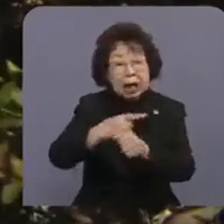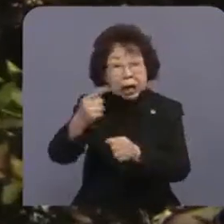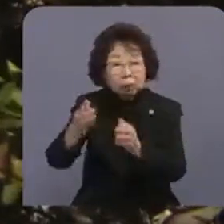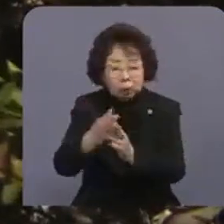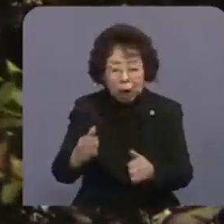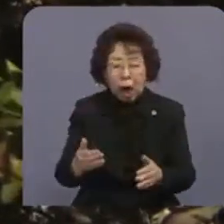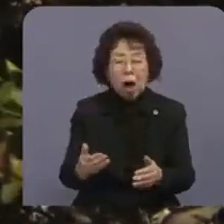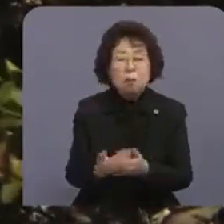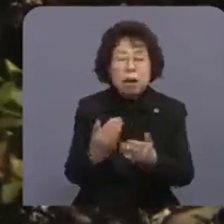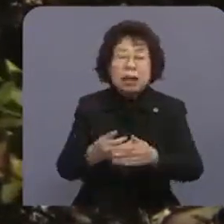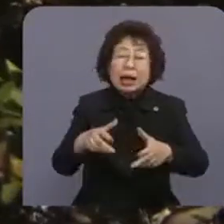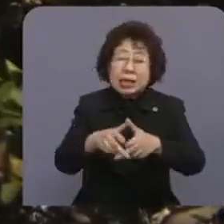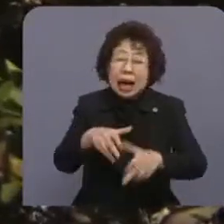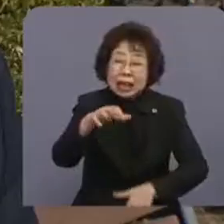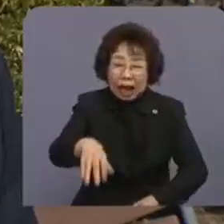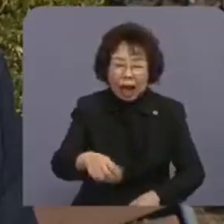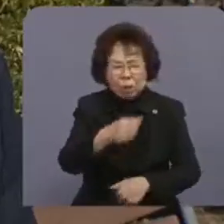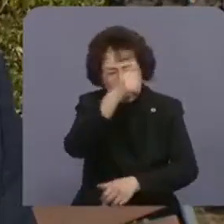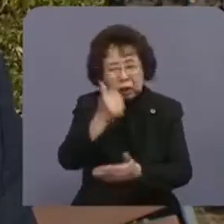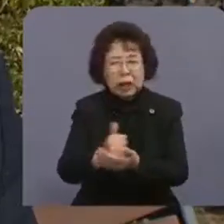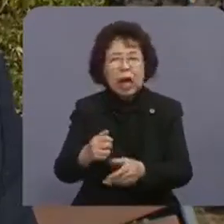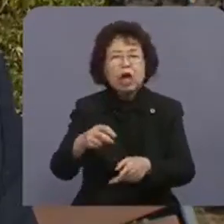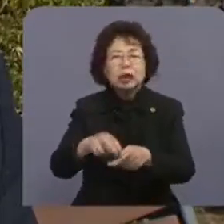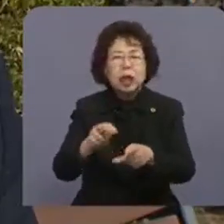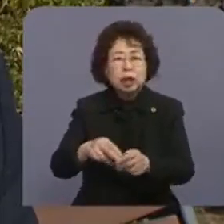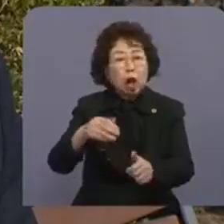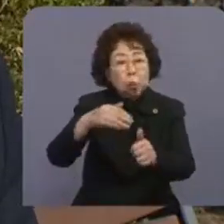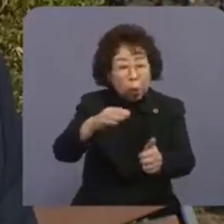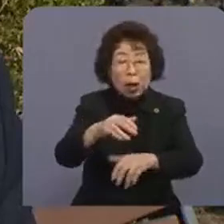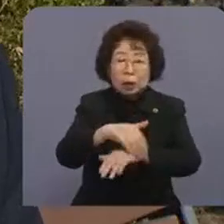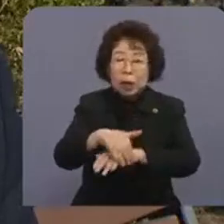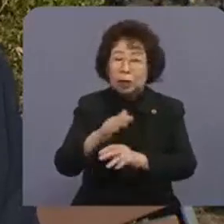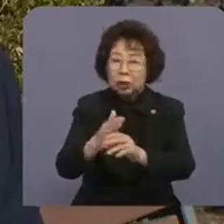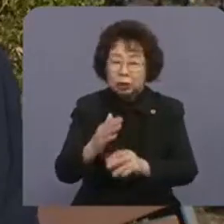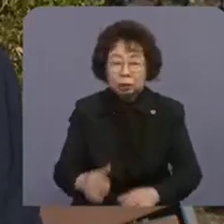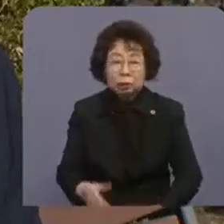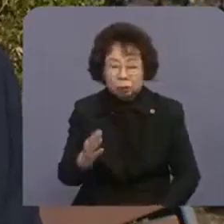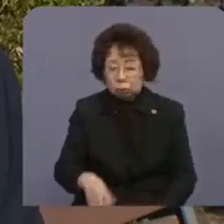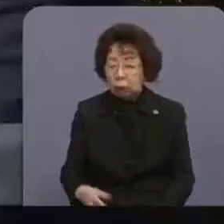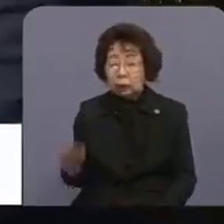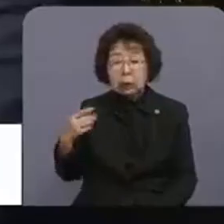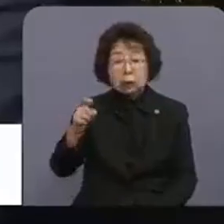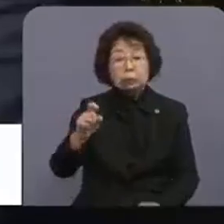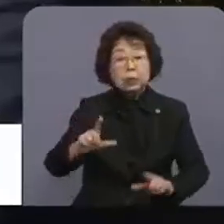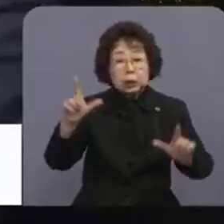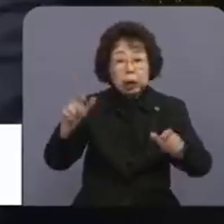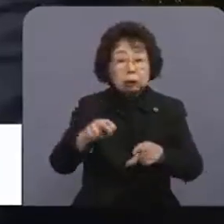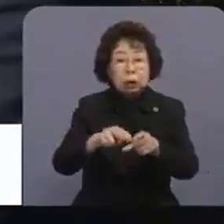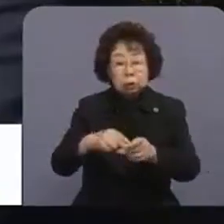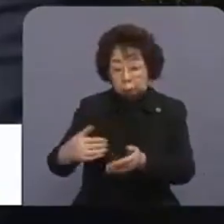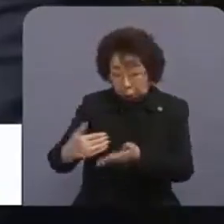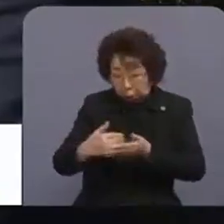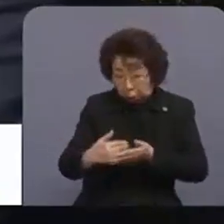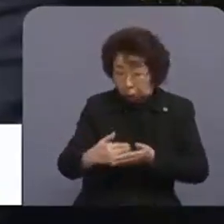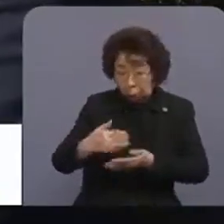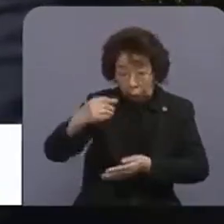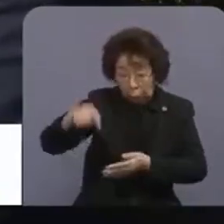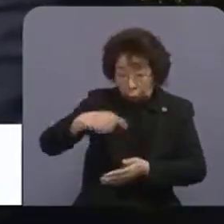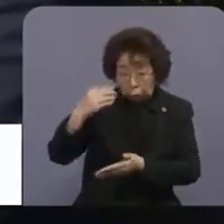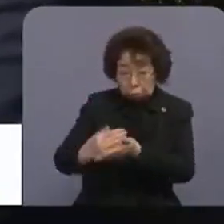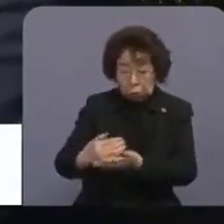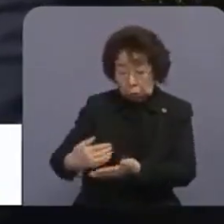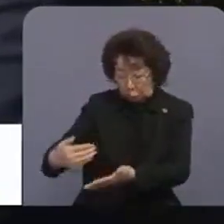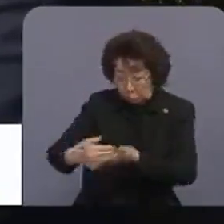발달장애인 평생교육 센터에 입소시 계획이었습니다 그런데 지난 10일 센터로부터 입소할 수 없다는